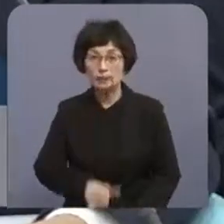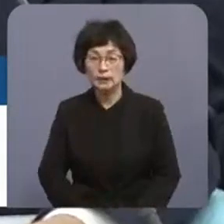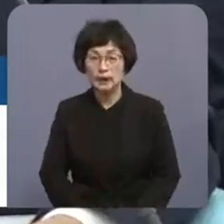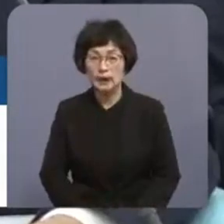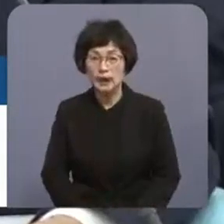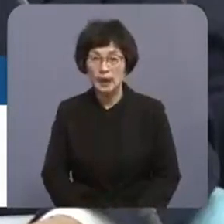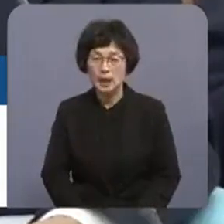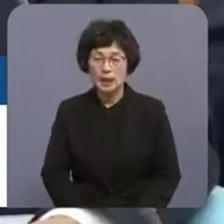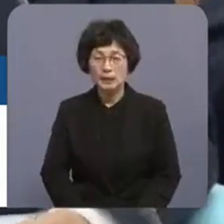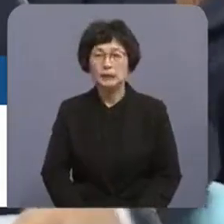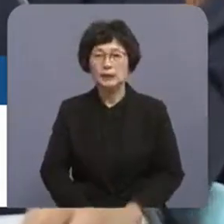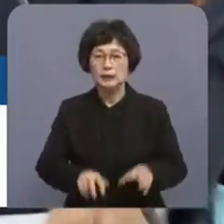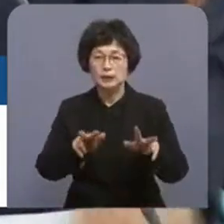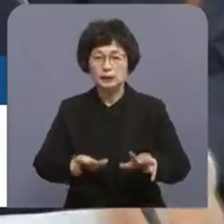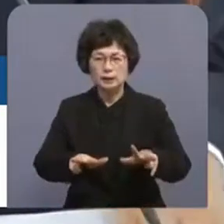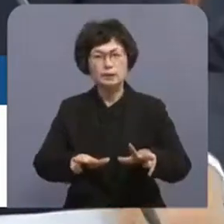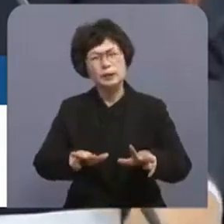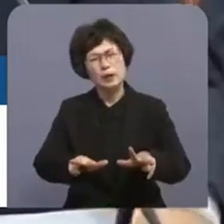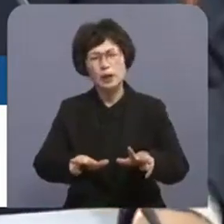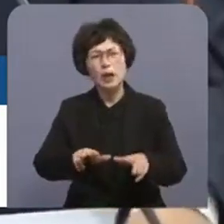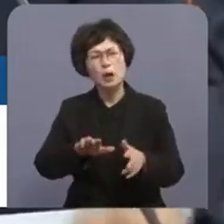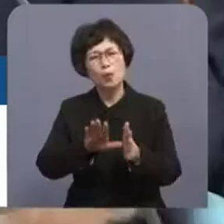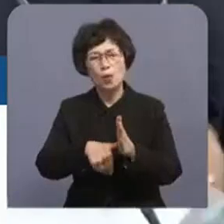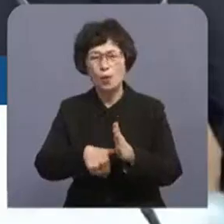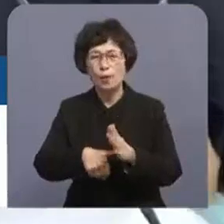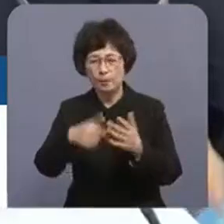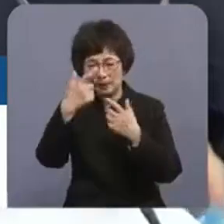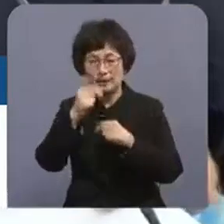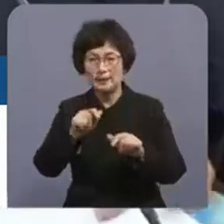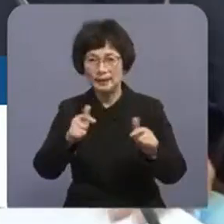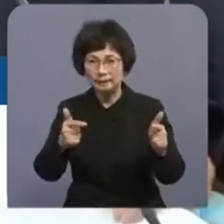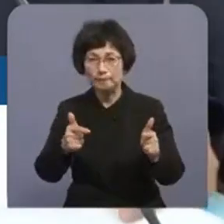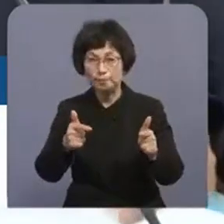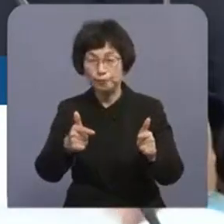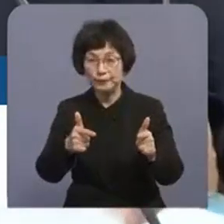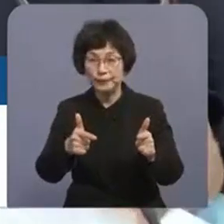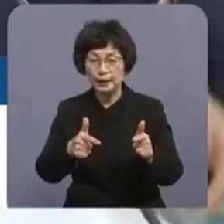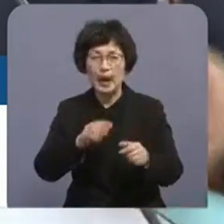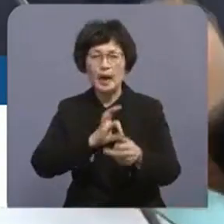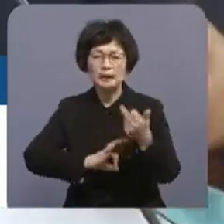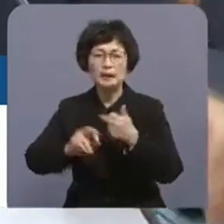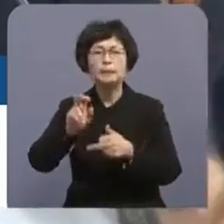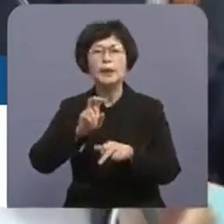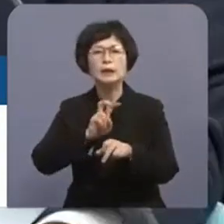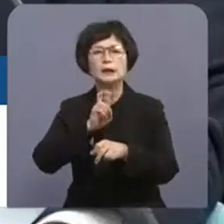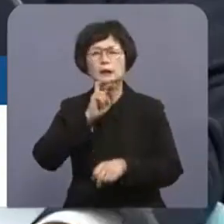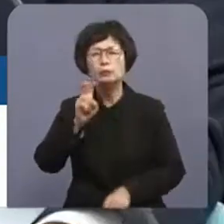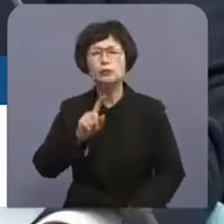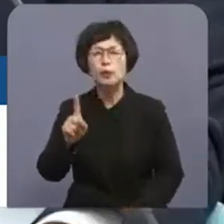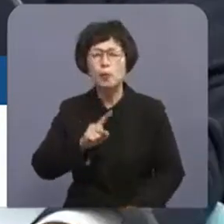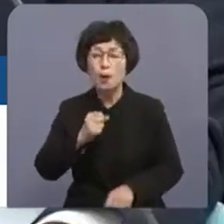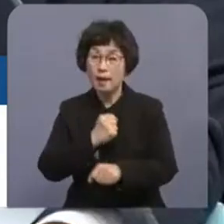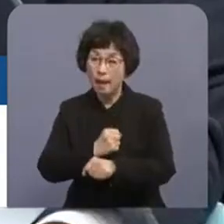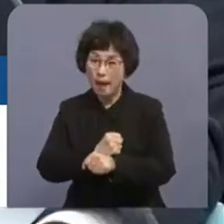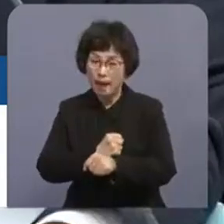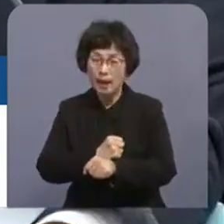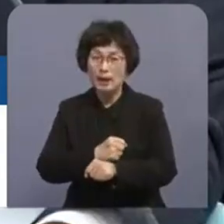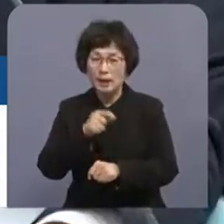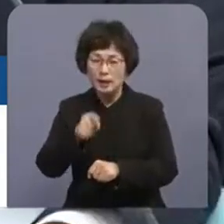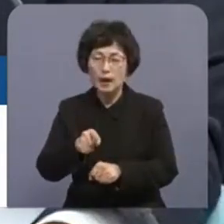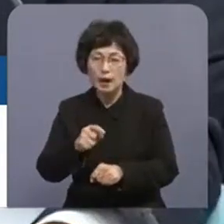구시대적인 발상일지 모르지만은 아침에 그 20분 동안 뭘 하겠습니까? 아침에 이걸 하기